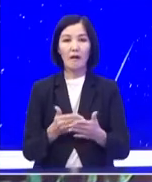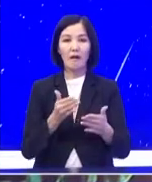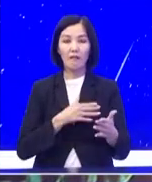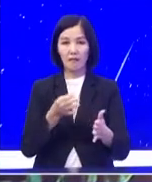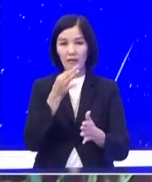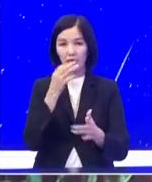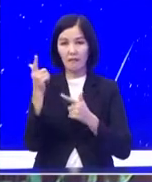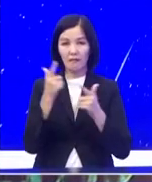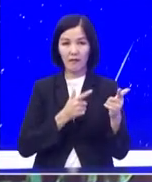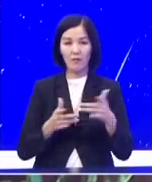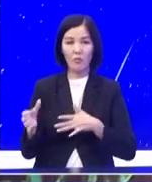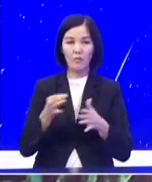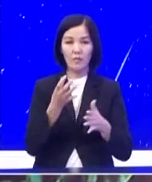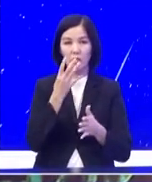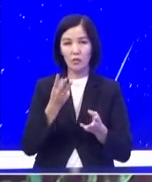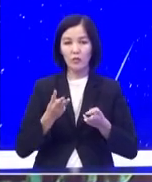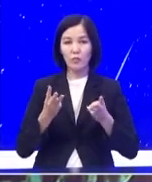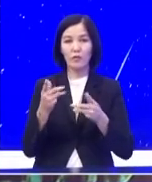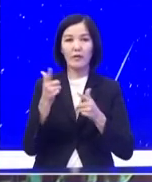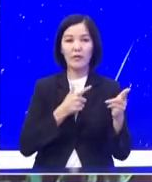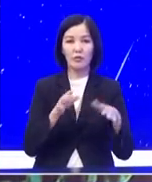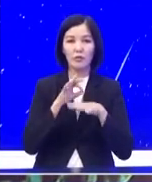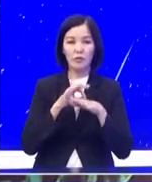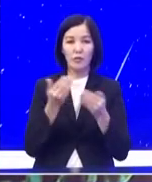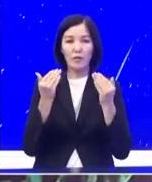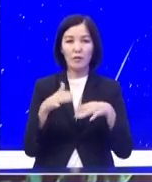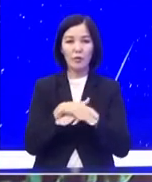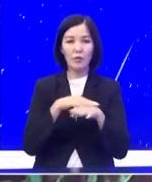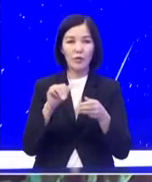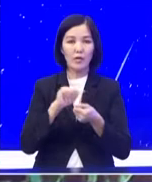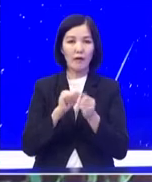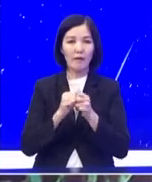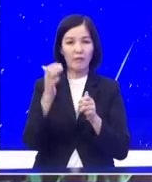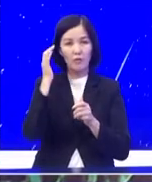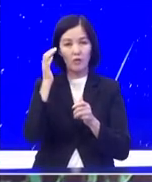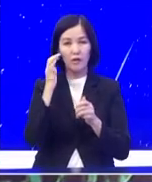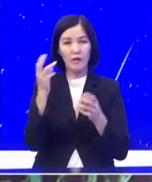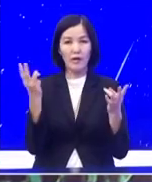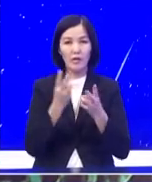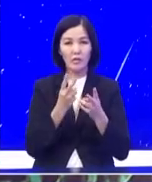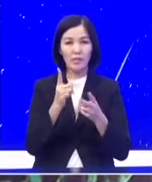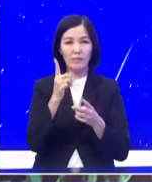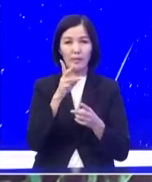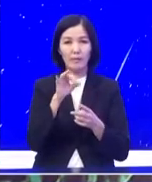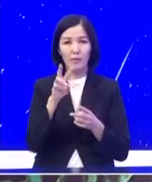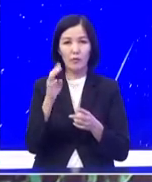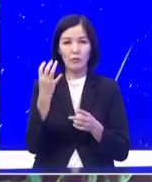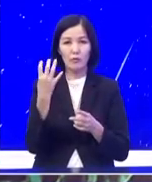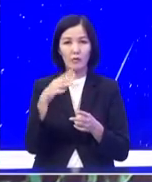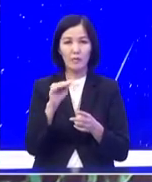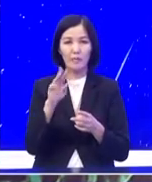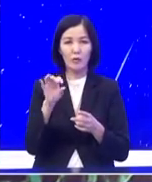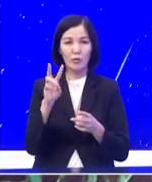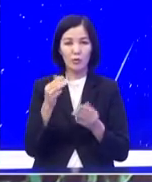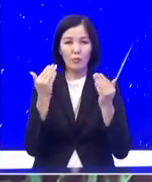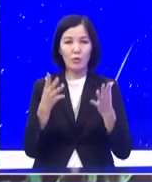Қамданғанын қапы қалмайды. Облыста жылыту маусымына дайындық жүріп жатыр. Биыл тұрғындардың қатты отынға қажеттілігі 1 миллион 340